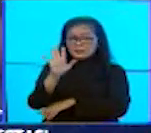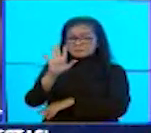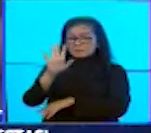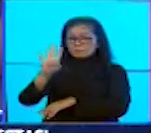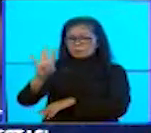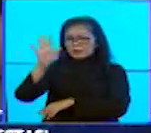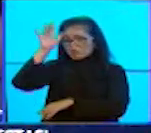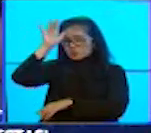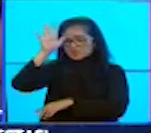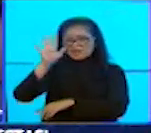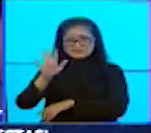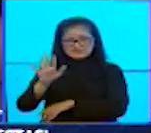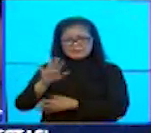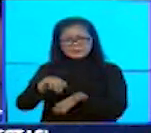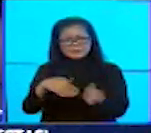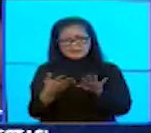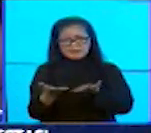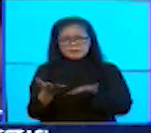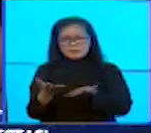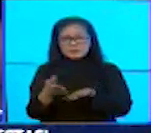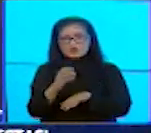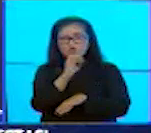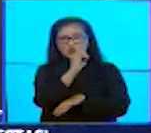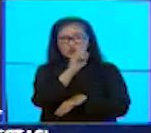meninggal. Jadi ini angka hanya